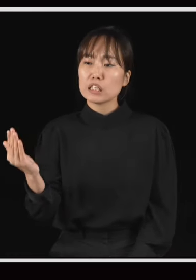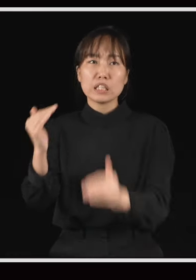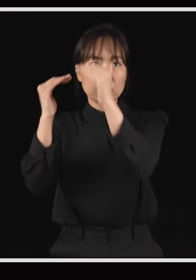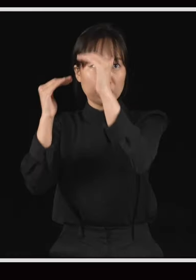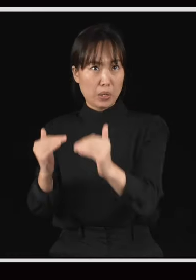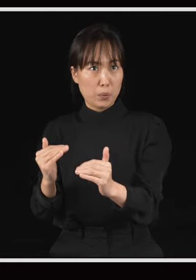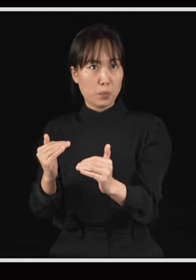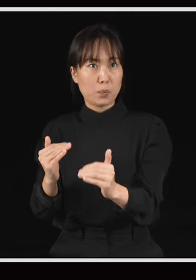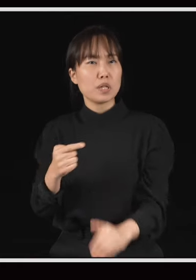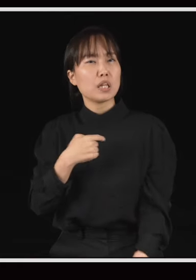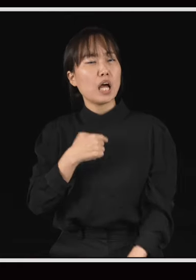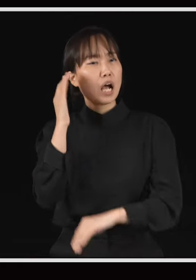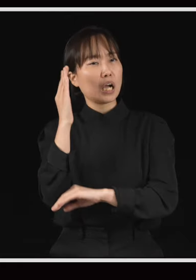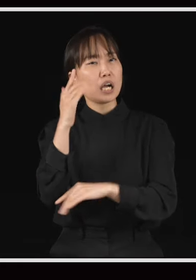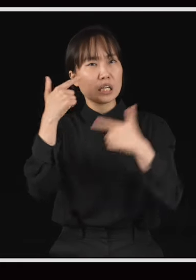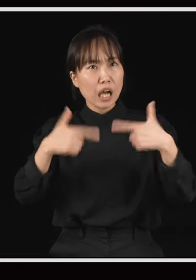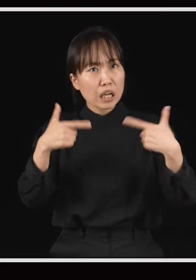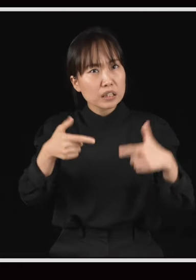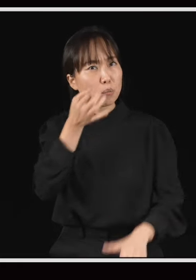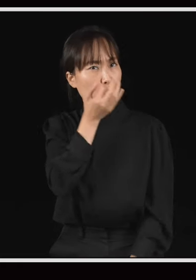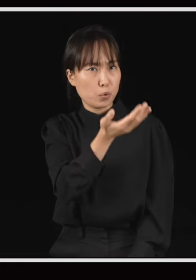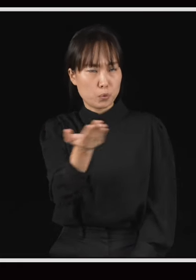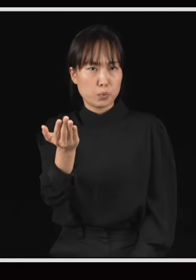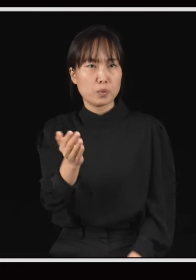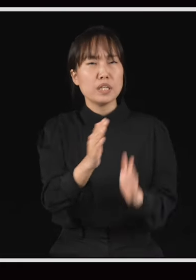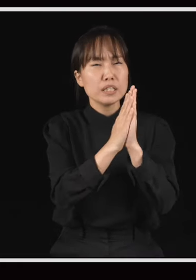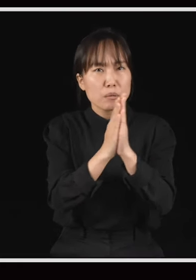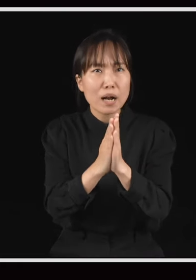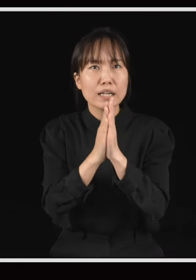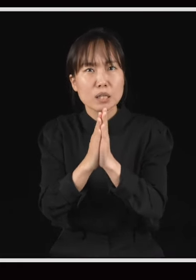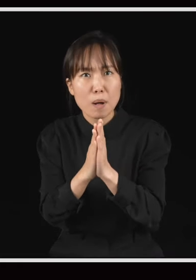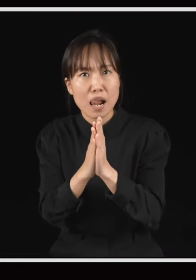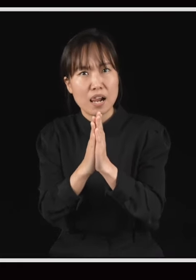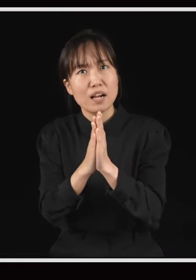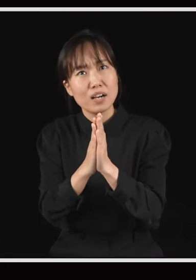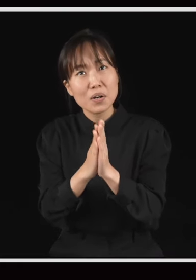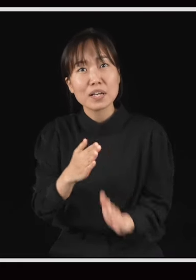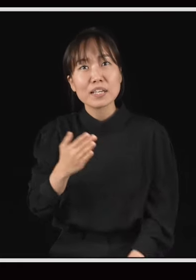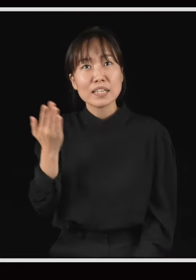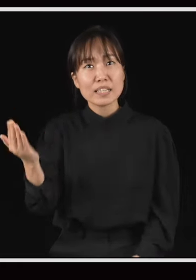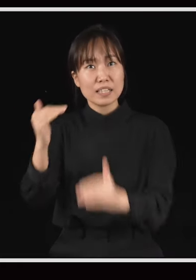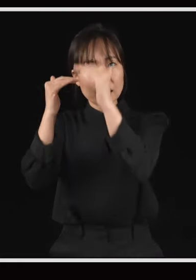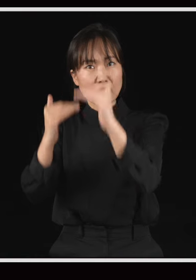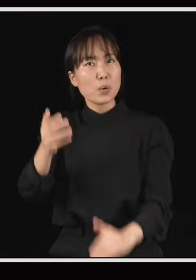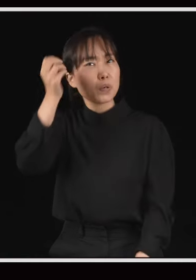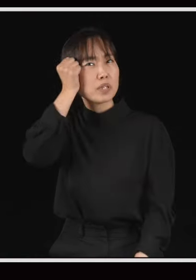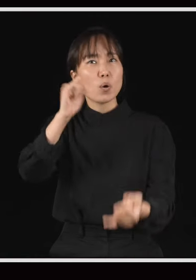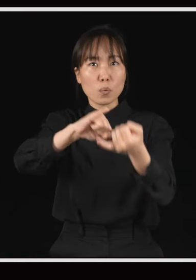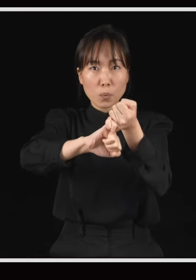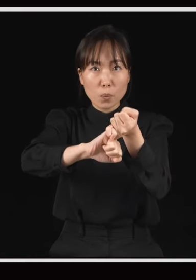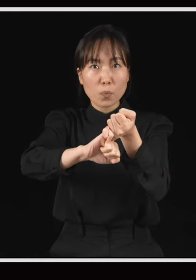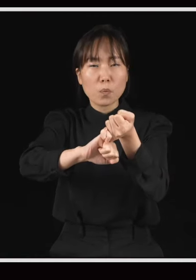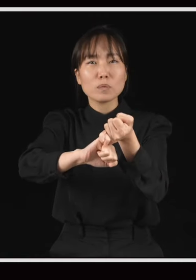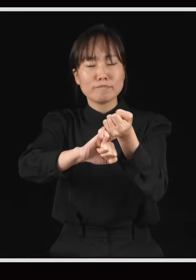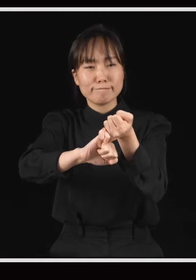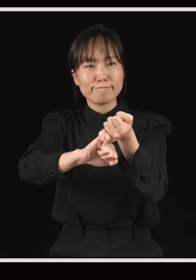이런 것들을 저는 어디 강의를 가도 이걸 꼭 보여드립니다. 제발 제가 이거를 보여드렸다는 걸 기억을